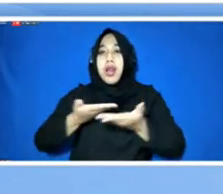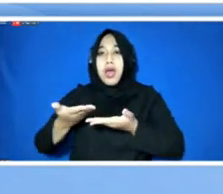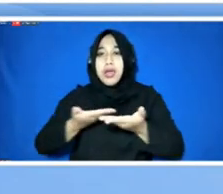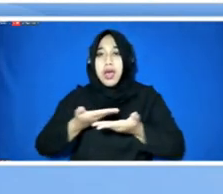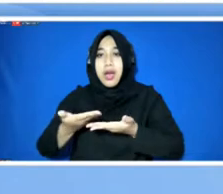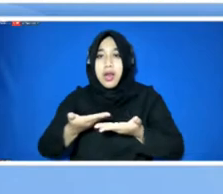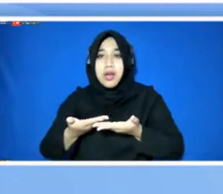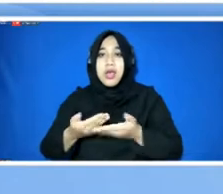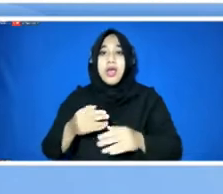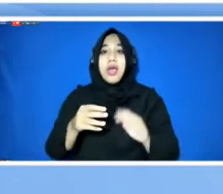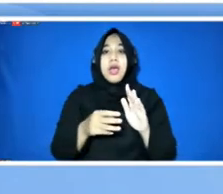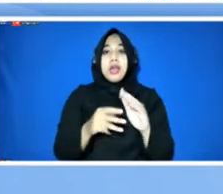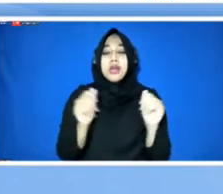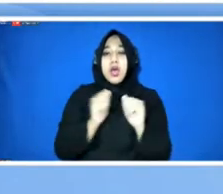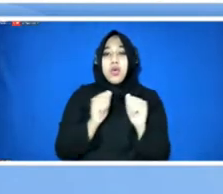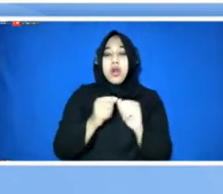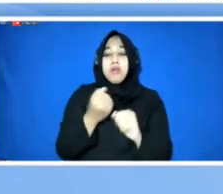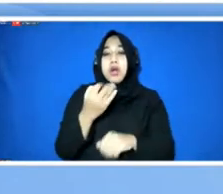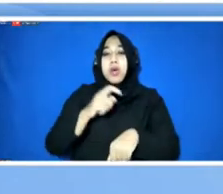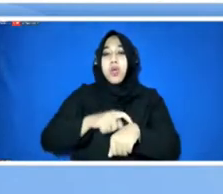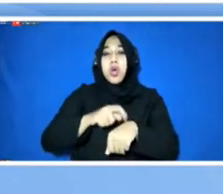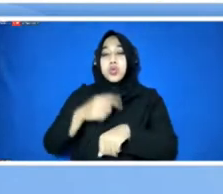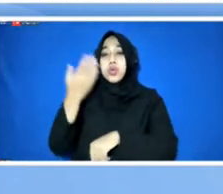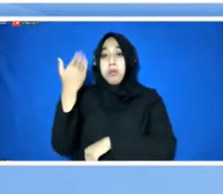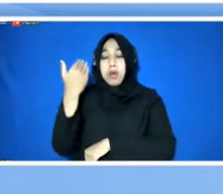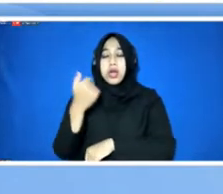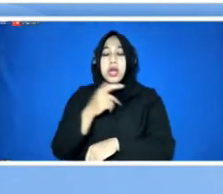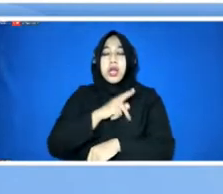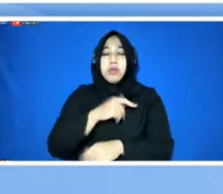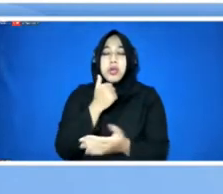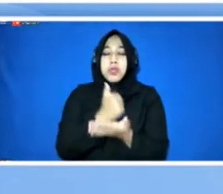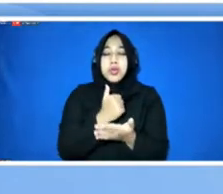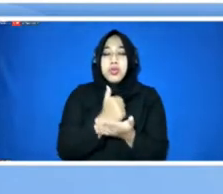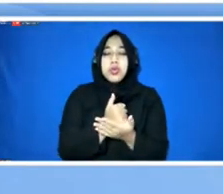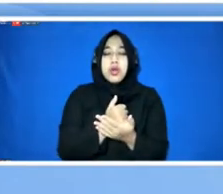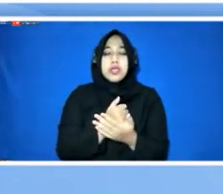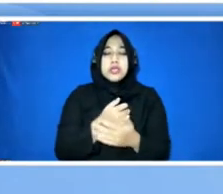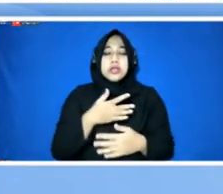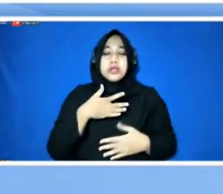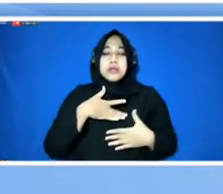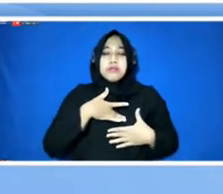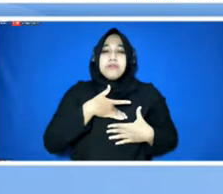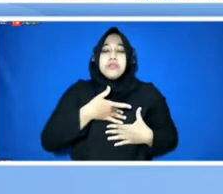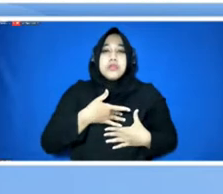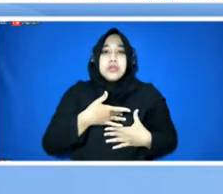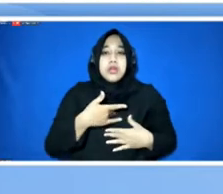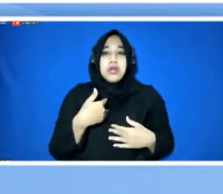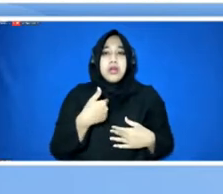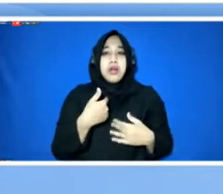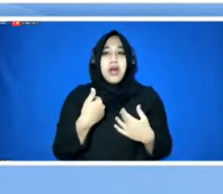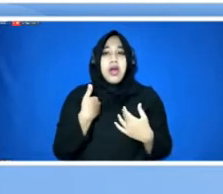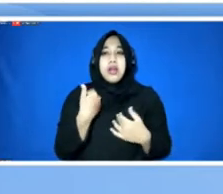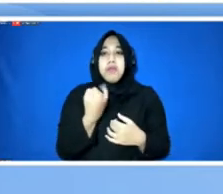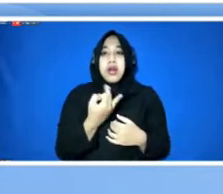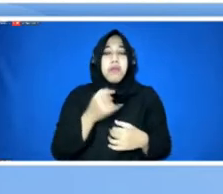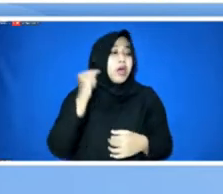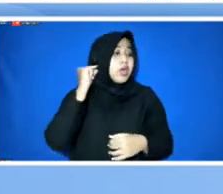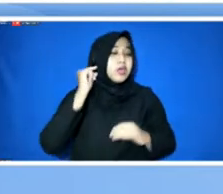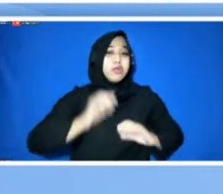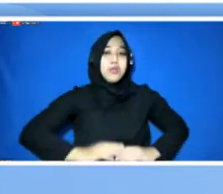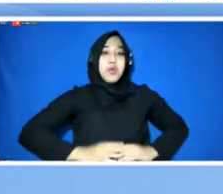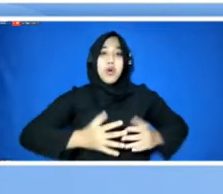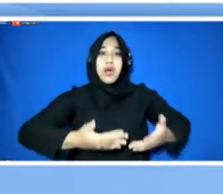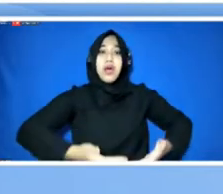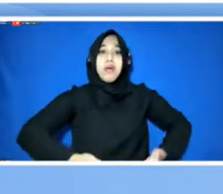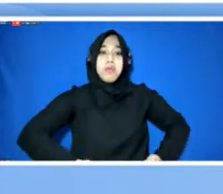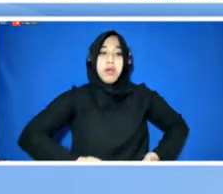emergency pada beberapa waktu yang lalu, dan kami sangat terpukul ketika ada beberapa ibu hamil